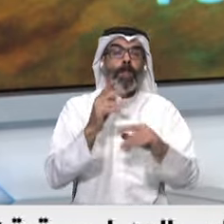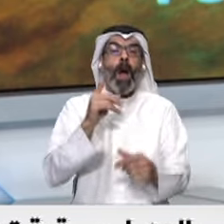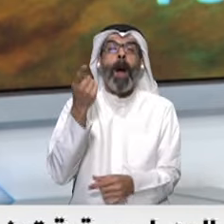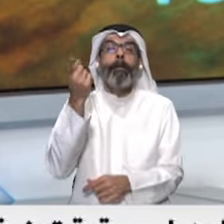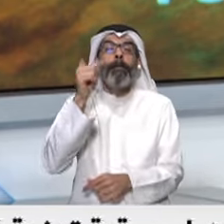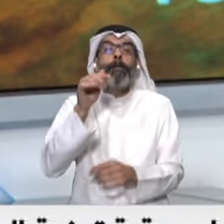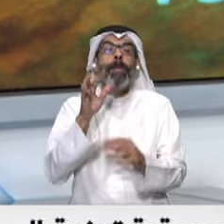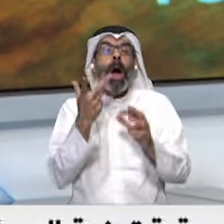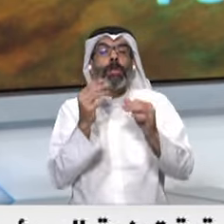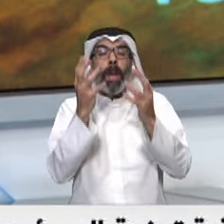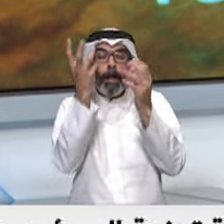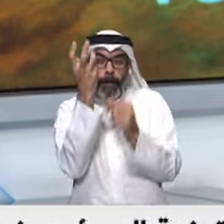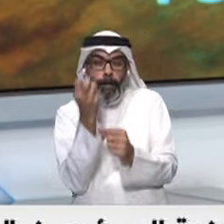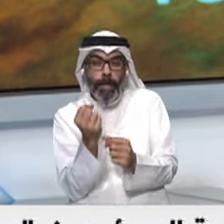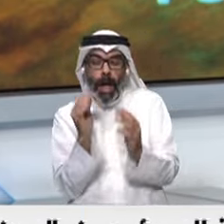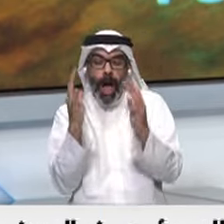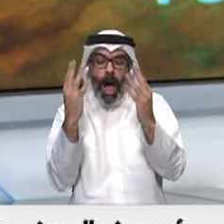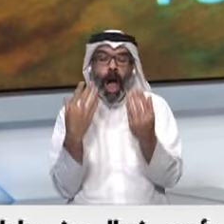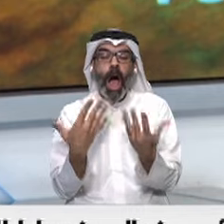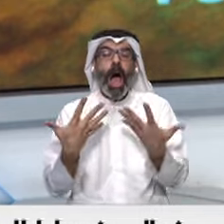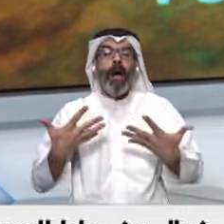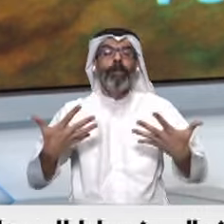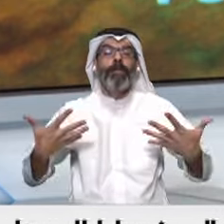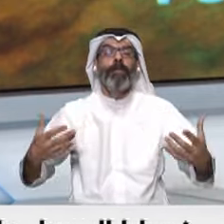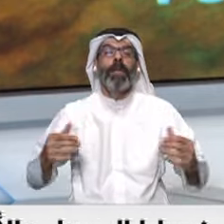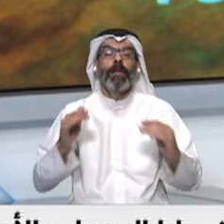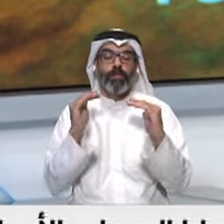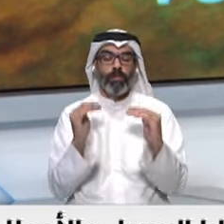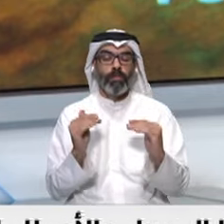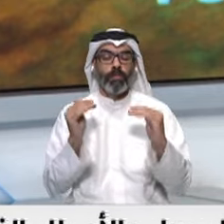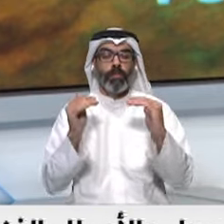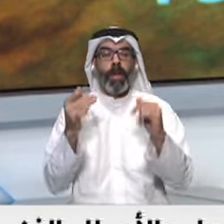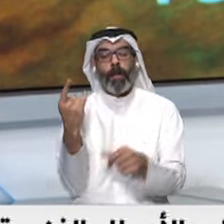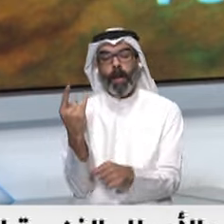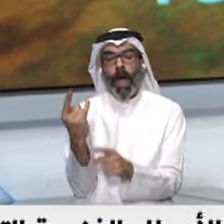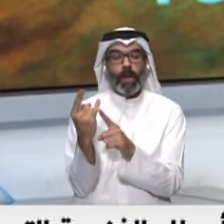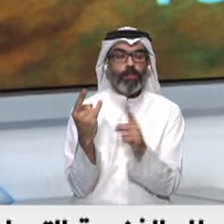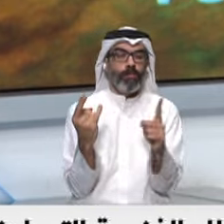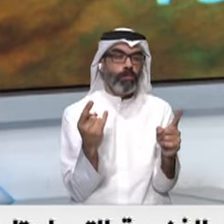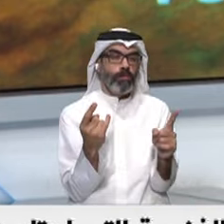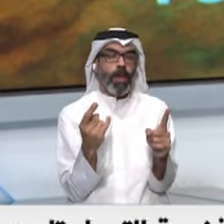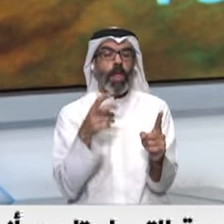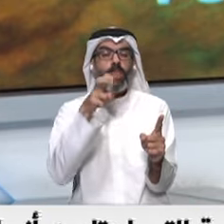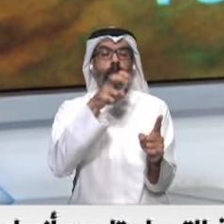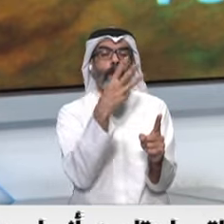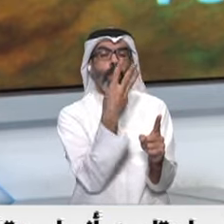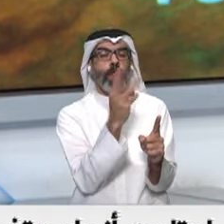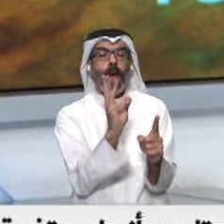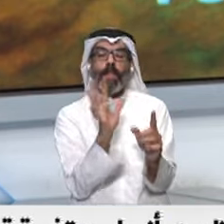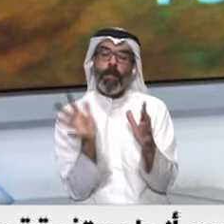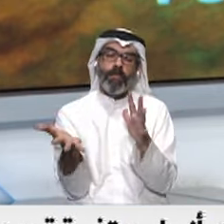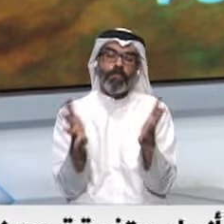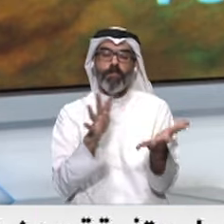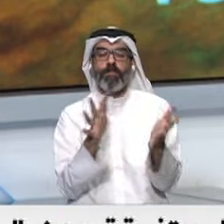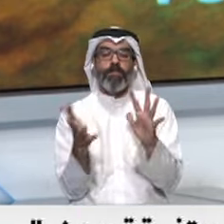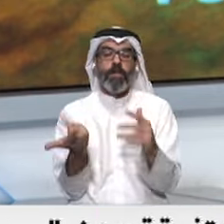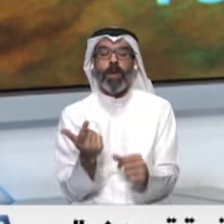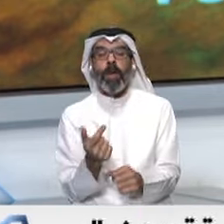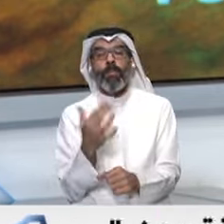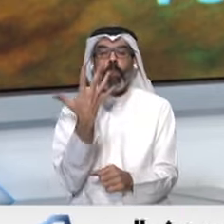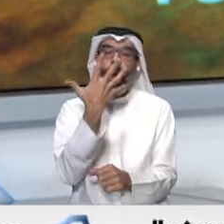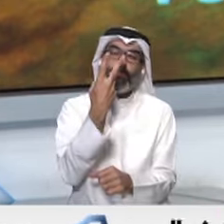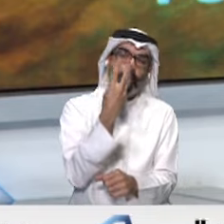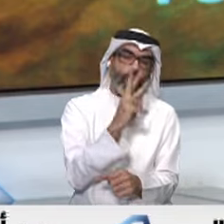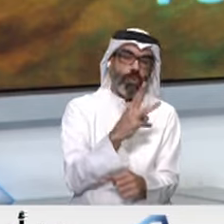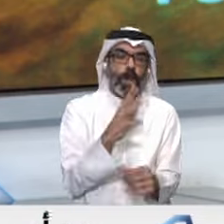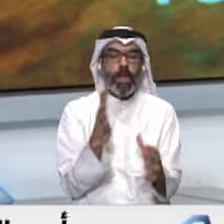الغد راح تتراجع وتكون خفيفه الى معتدله من 10 الى تقريبا 38 ك في الساعه والى 35 كيل